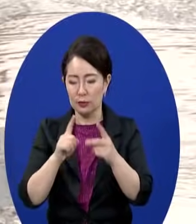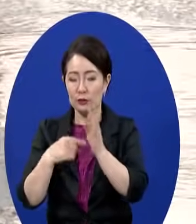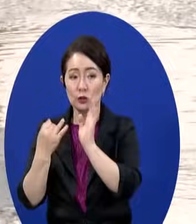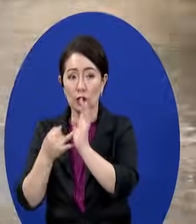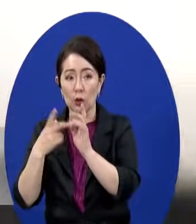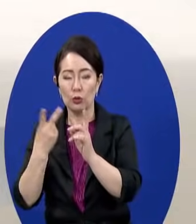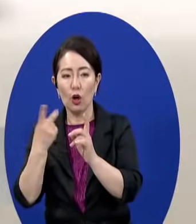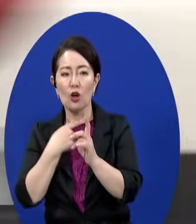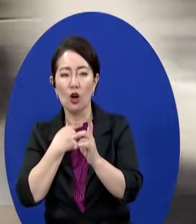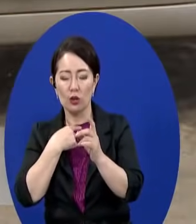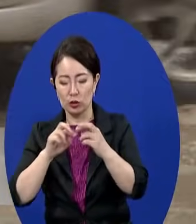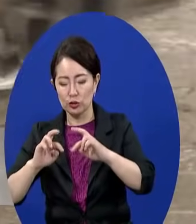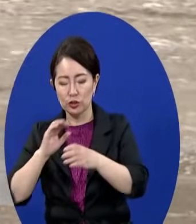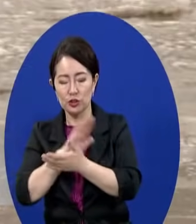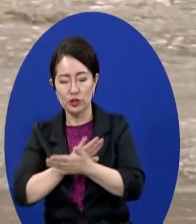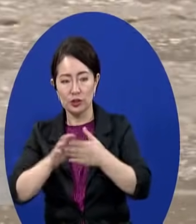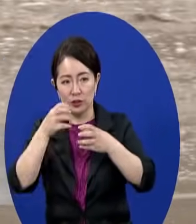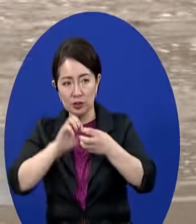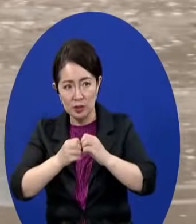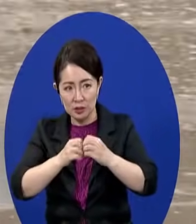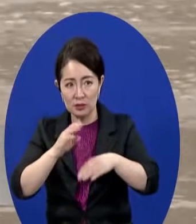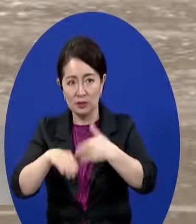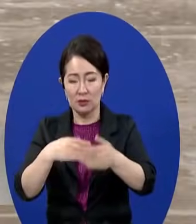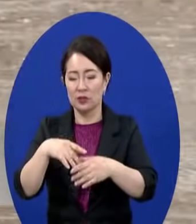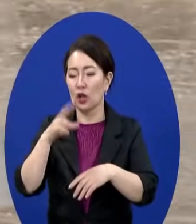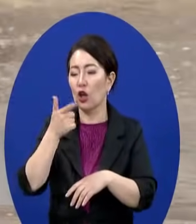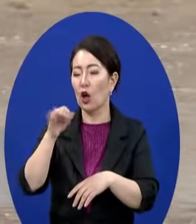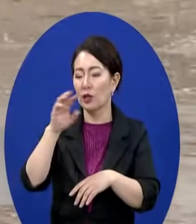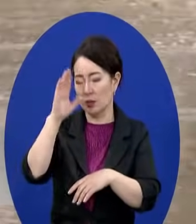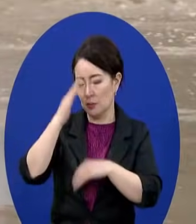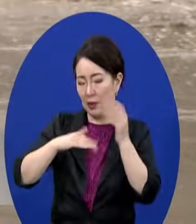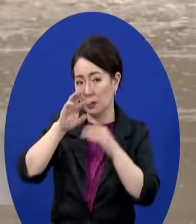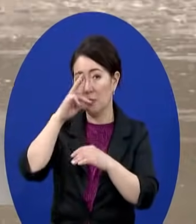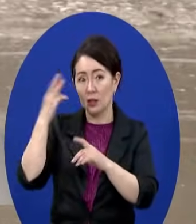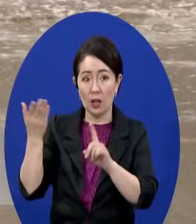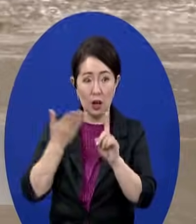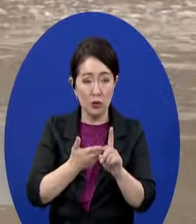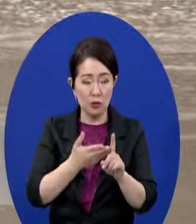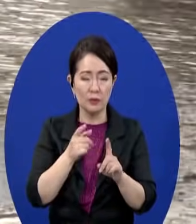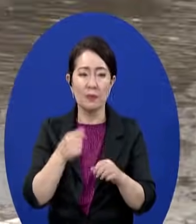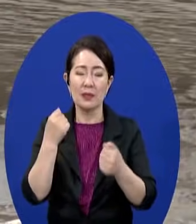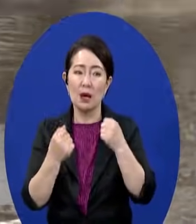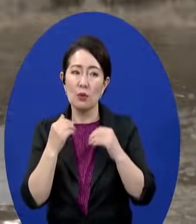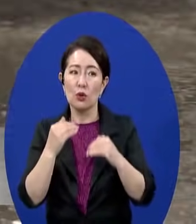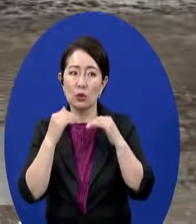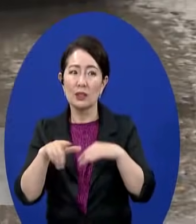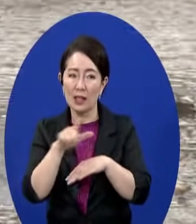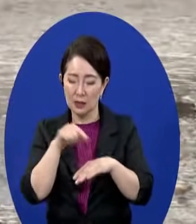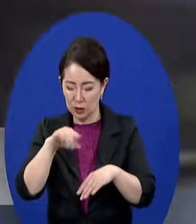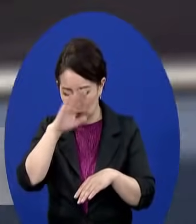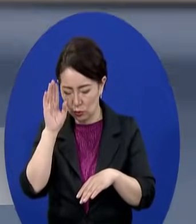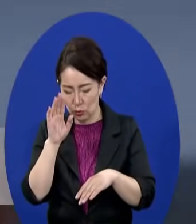2 ус зайлуулах шугам шинээр суурилж эхэлснэг геодез усны барилга байгууламжийн газраас мэдээлж байна. Харин авто замын хөгжлийн газар энэ зун